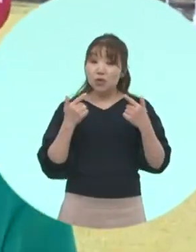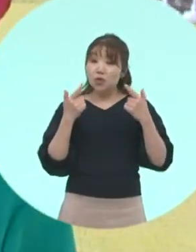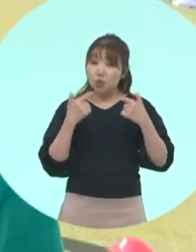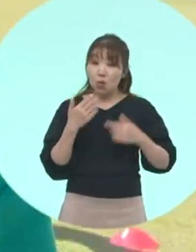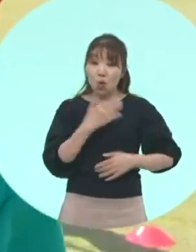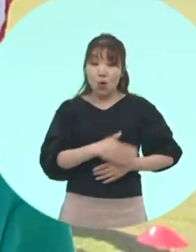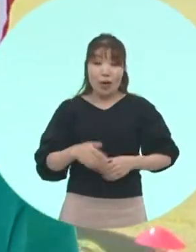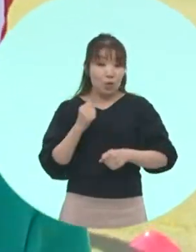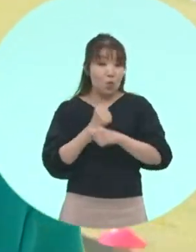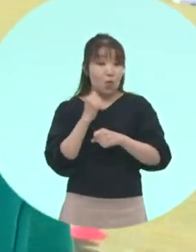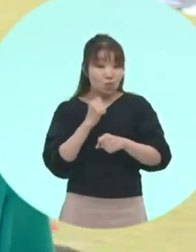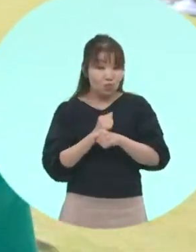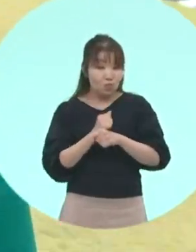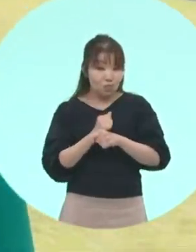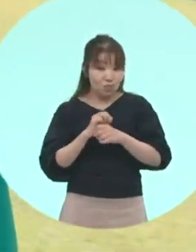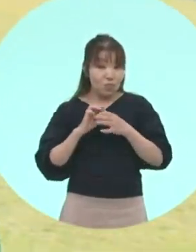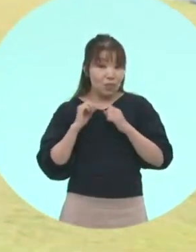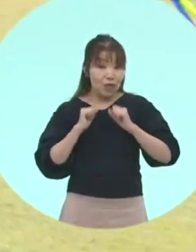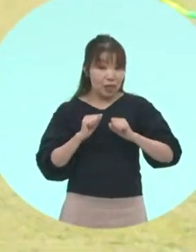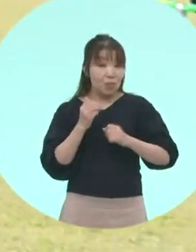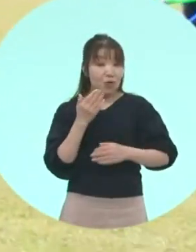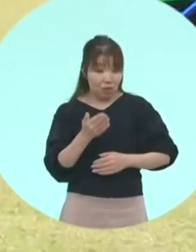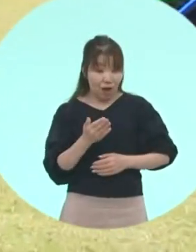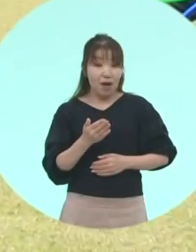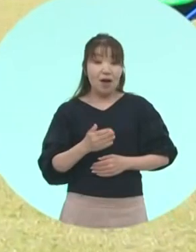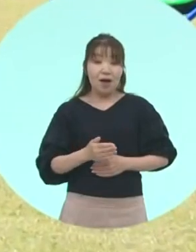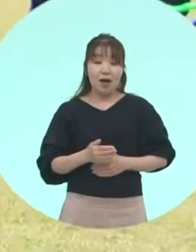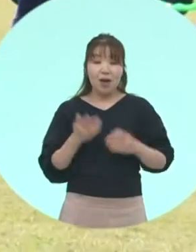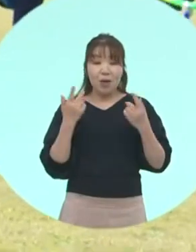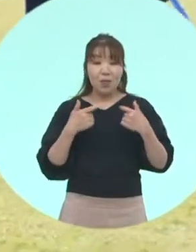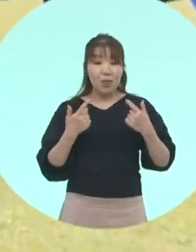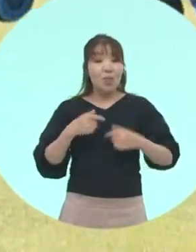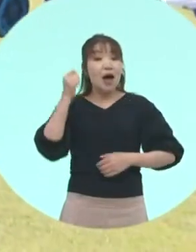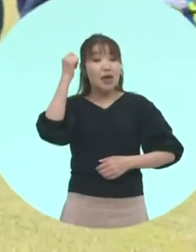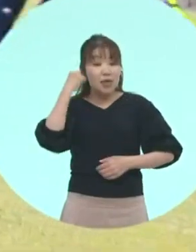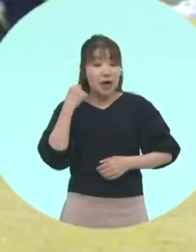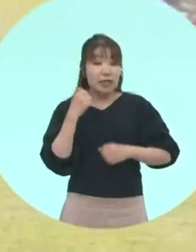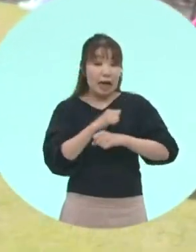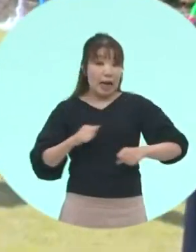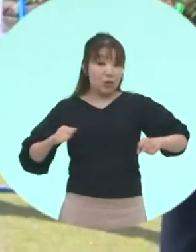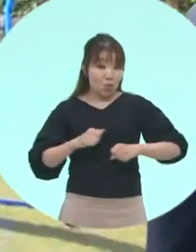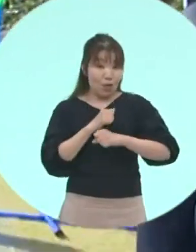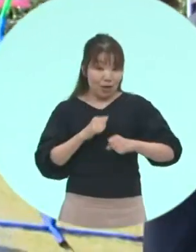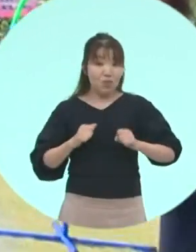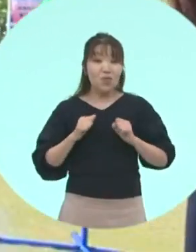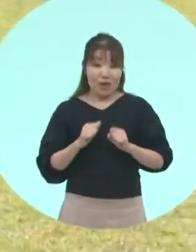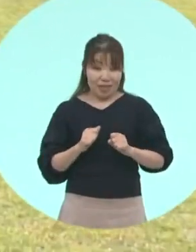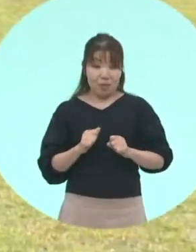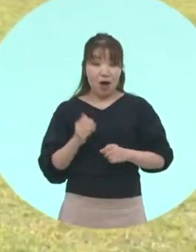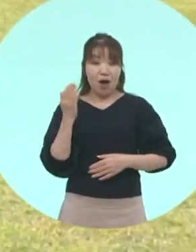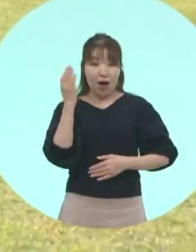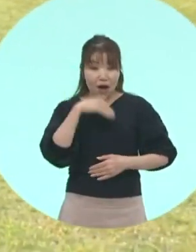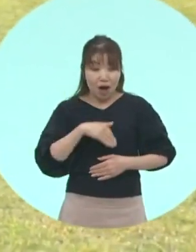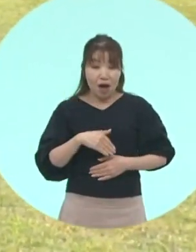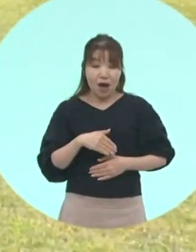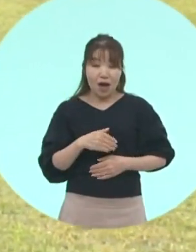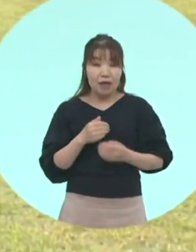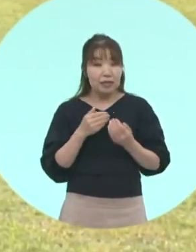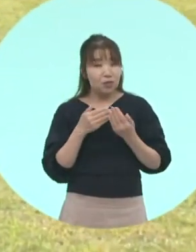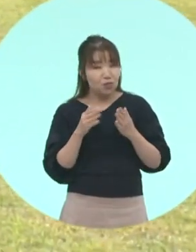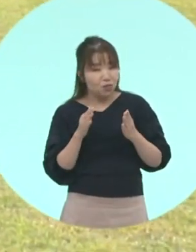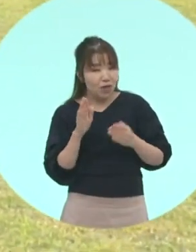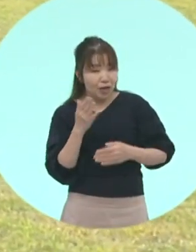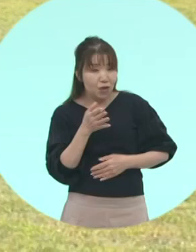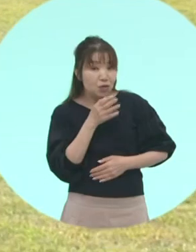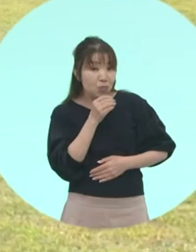健康作りで何か運動されてますか？ してます。 どんなこと？ 毎朝ラジオ体操してます。 毎朝、はい、ちなみに失礼でなければ